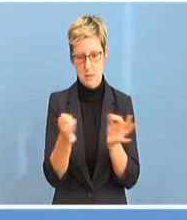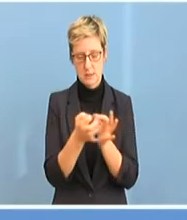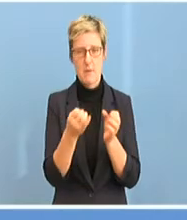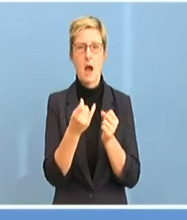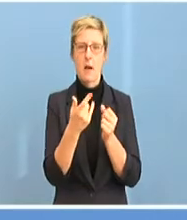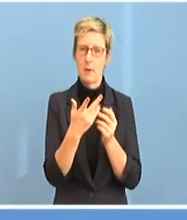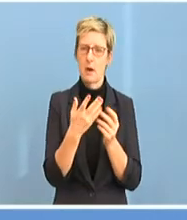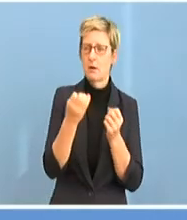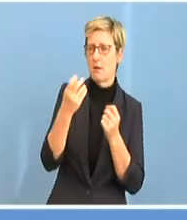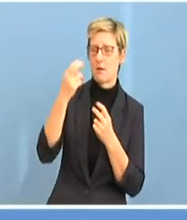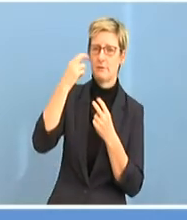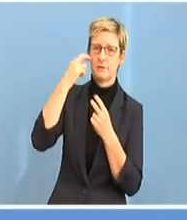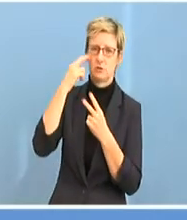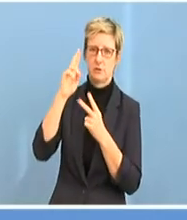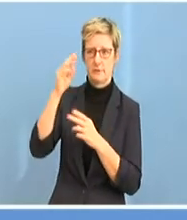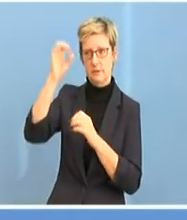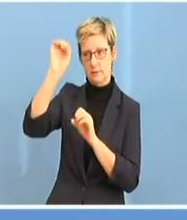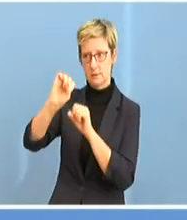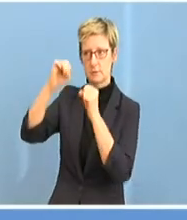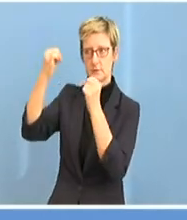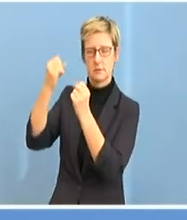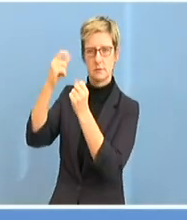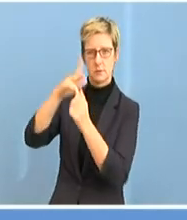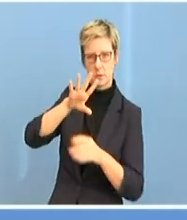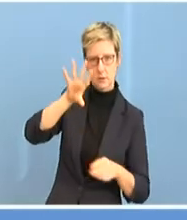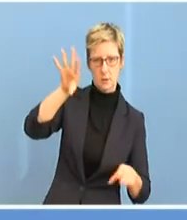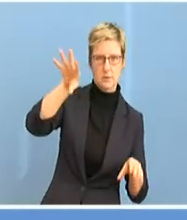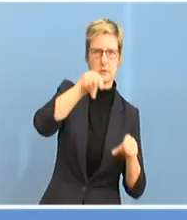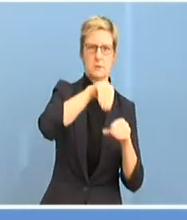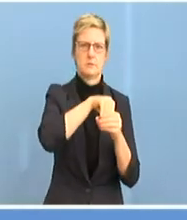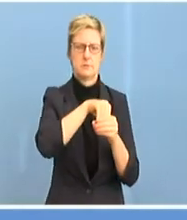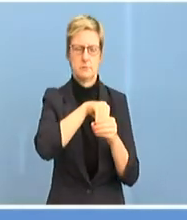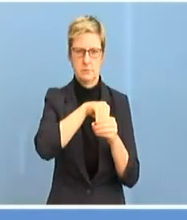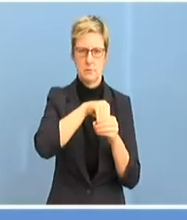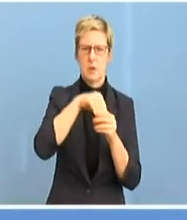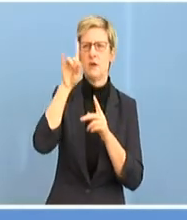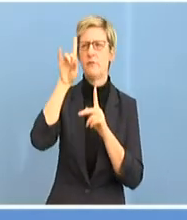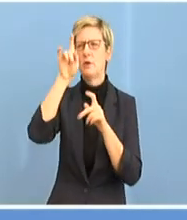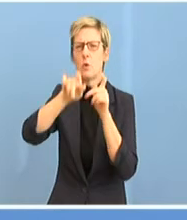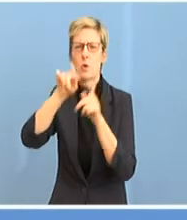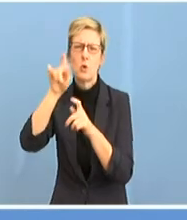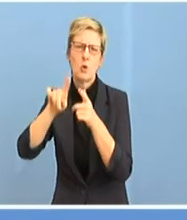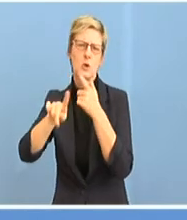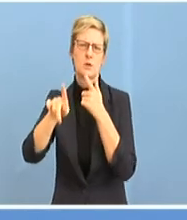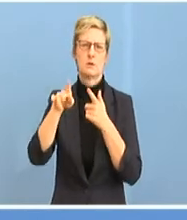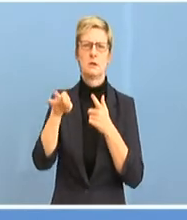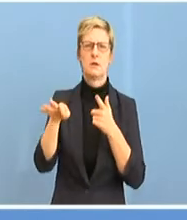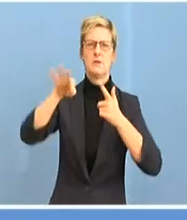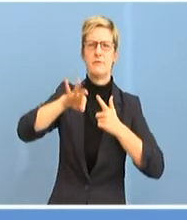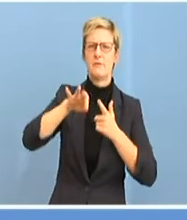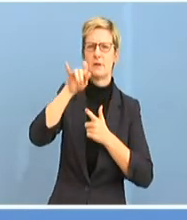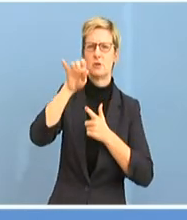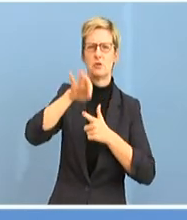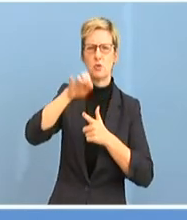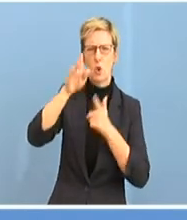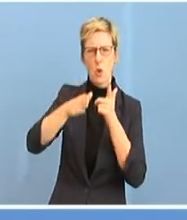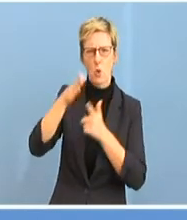wissenschaftliche Meinung, wissenschaftliche Analysen einfließen. Von Virologen, von Infektiologen, aber genauso